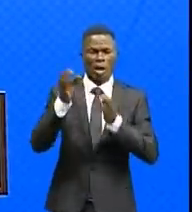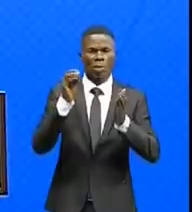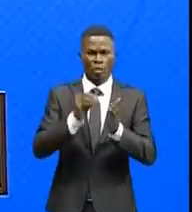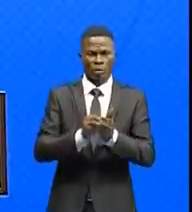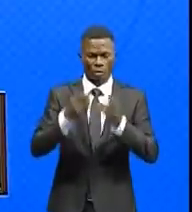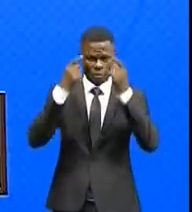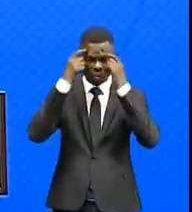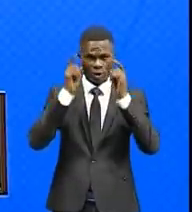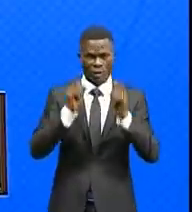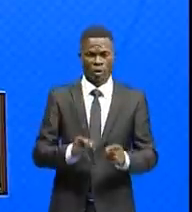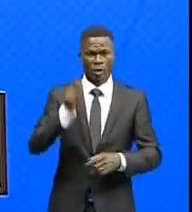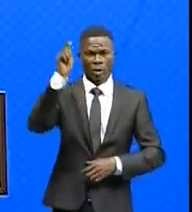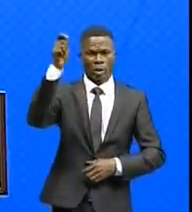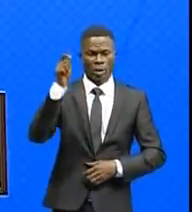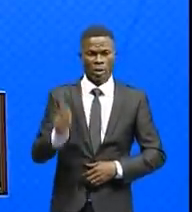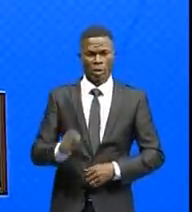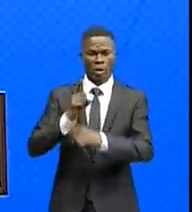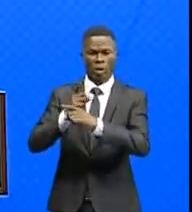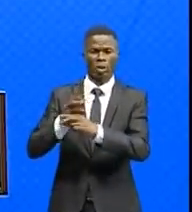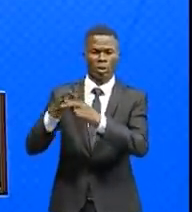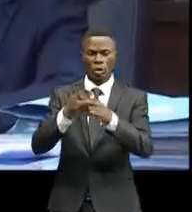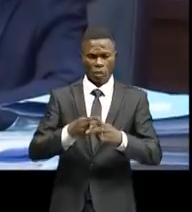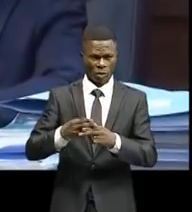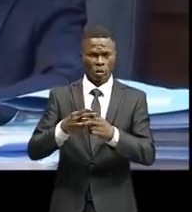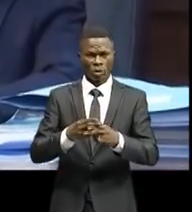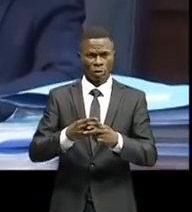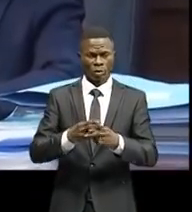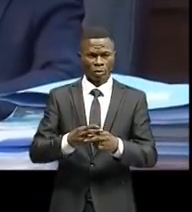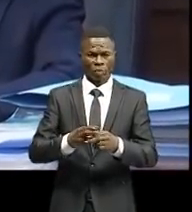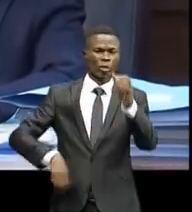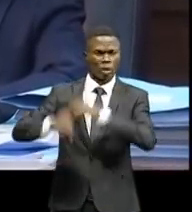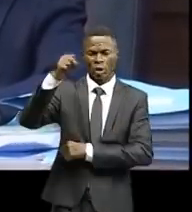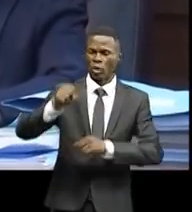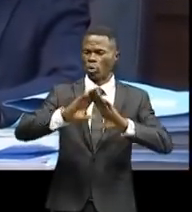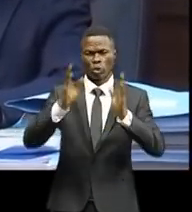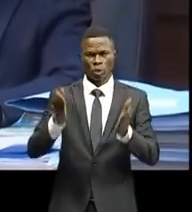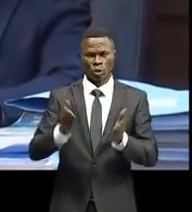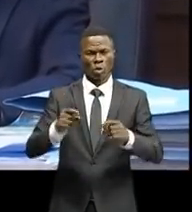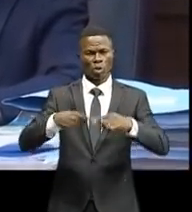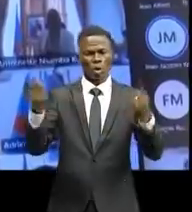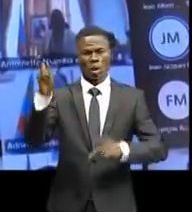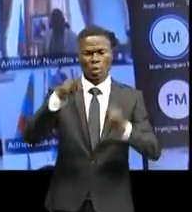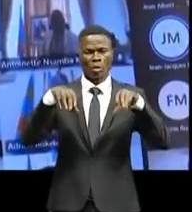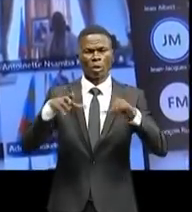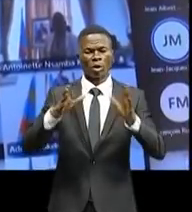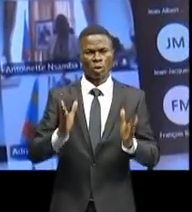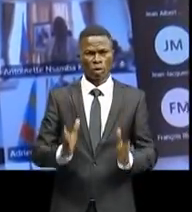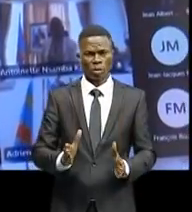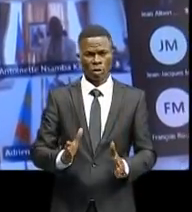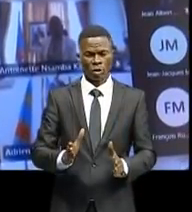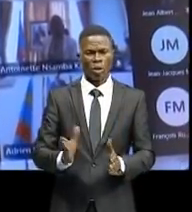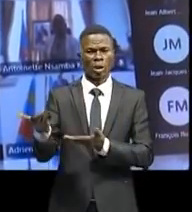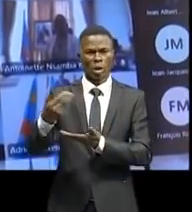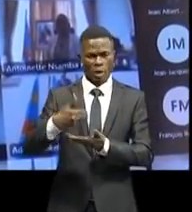la détermination de forces de défense et de sécurité de mettre hors d'état de nuire ses ennemis du peuple congolais en